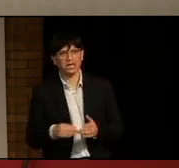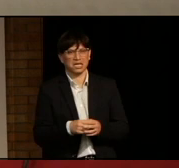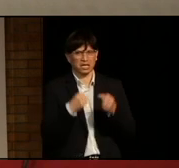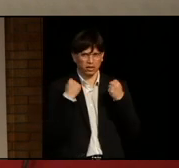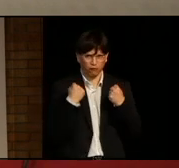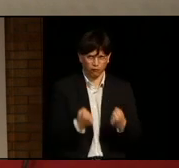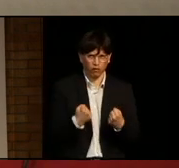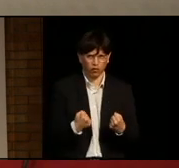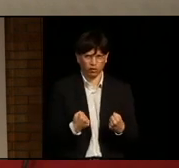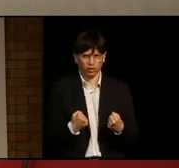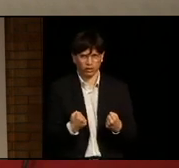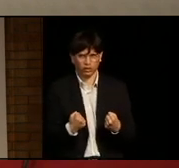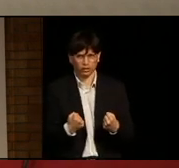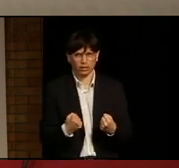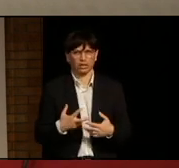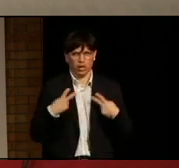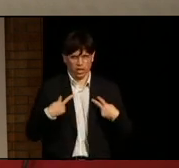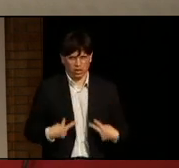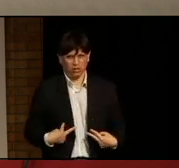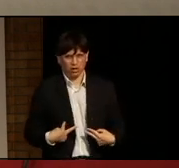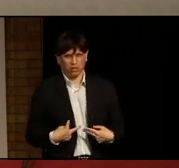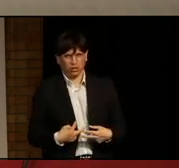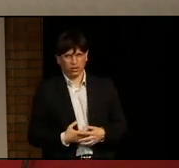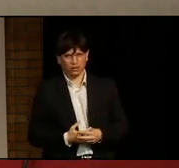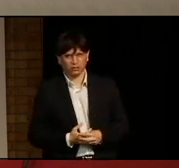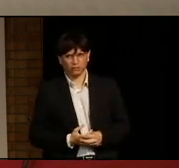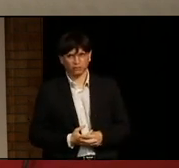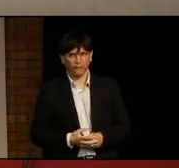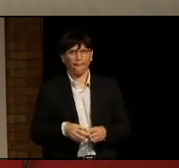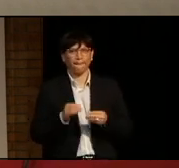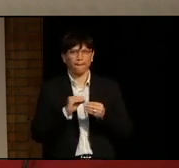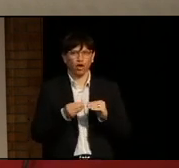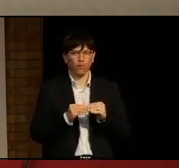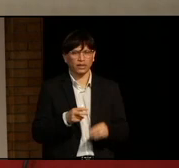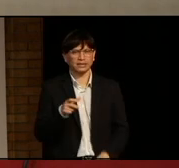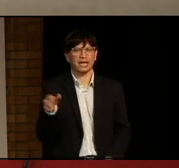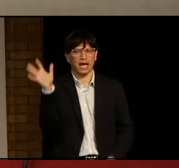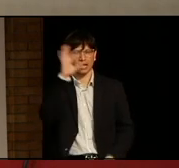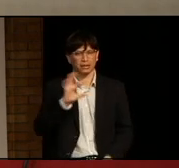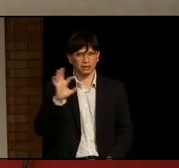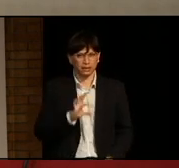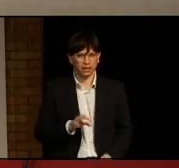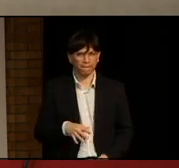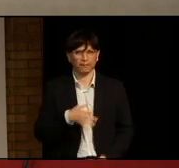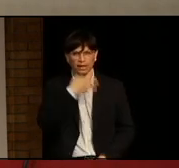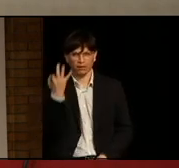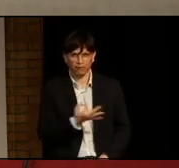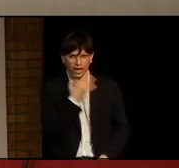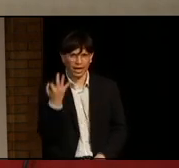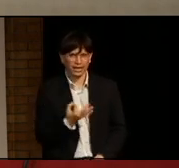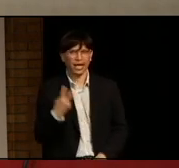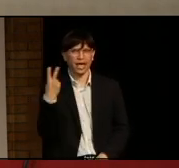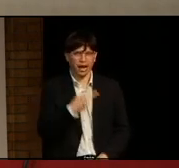vitale di pienezza di valori come se la realtà il bene e